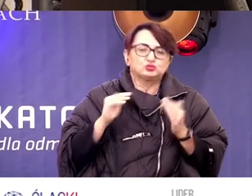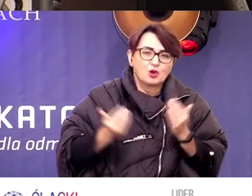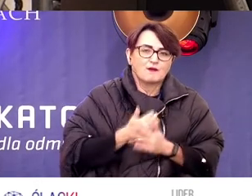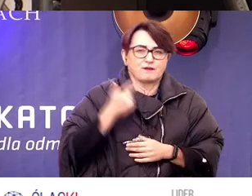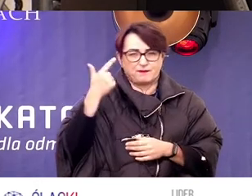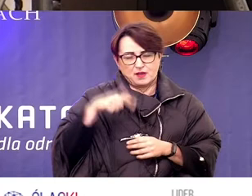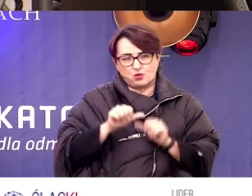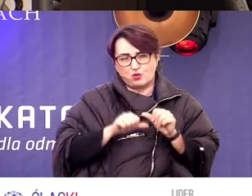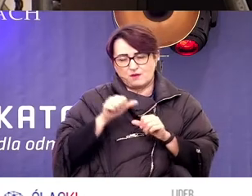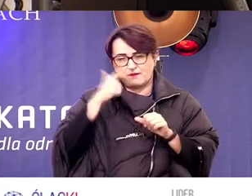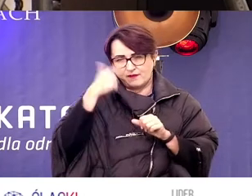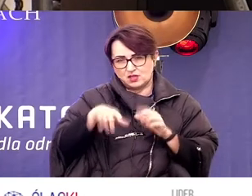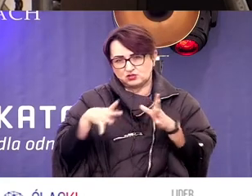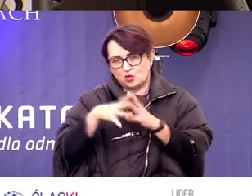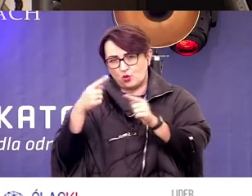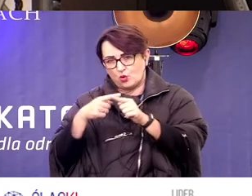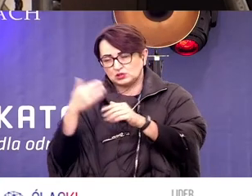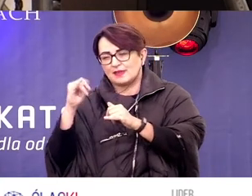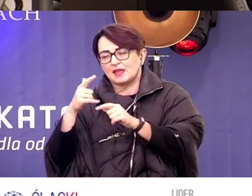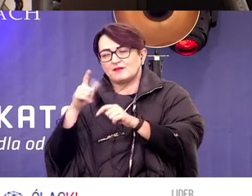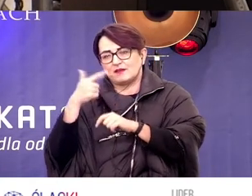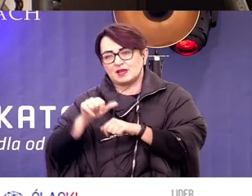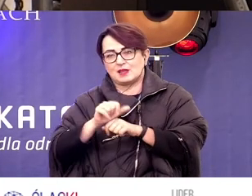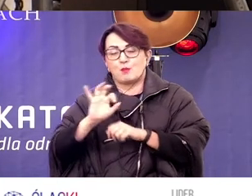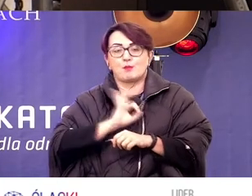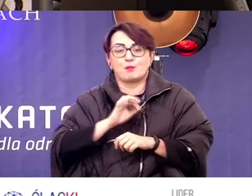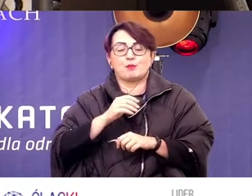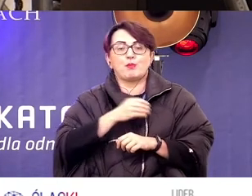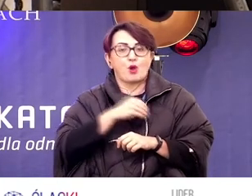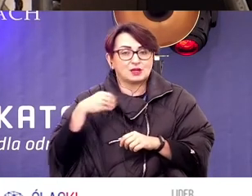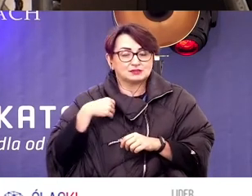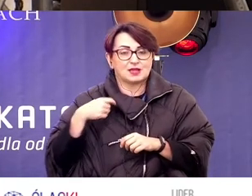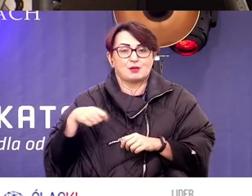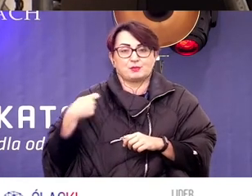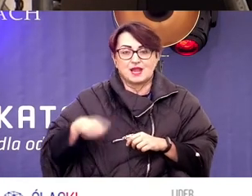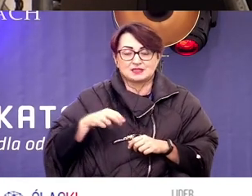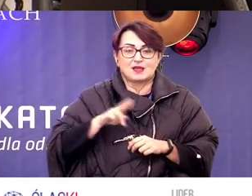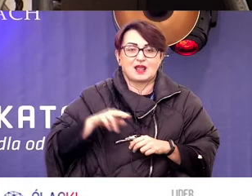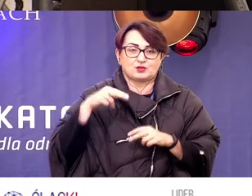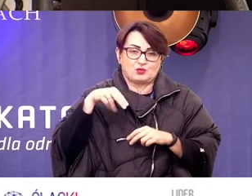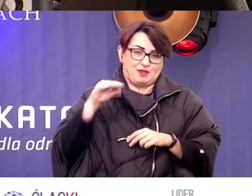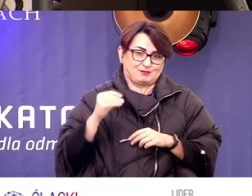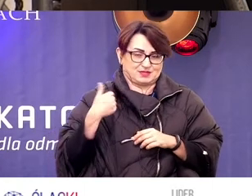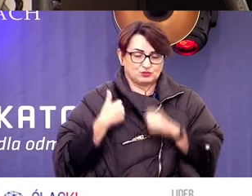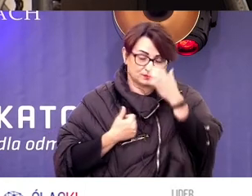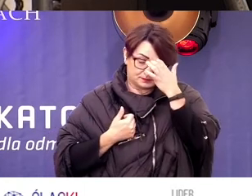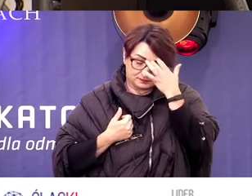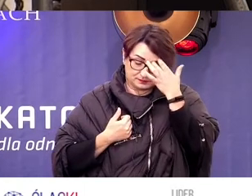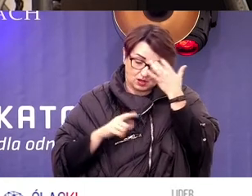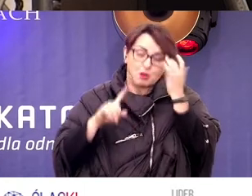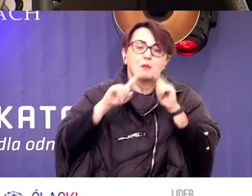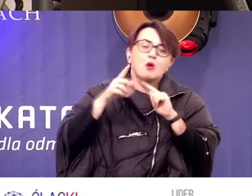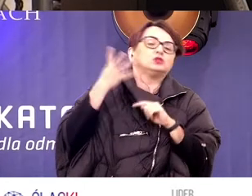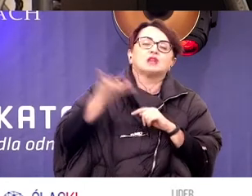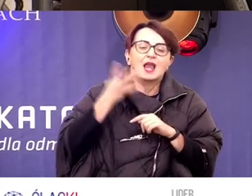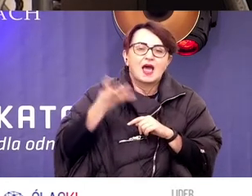rok 2010, końcówka i 11, czyli nasza polska prezydencja w Radzie Unii Europejskiej. I po